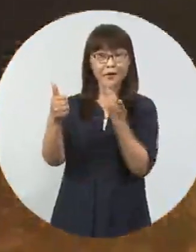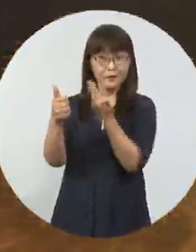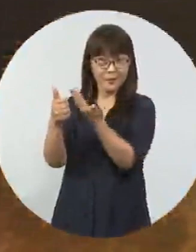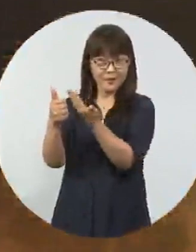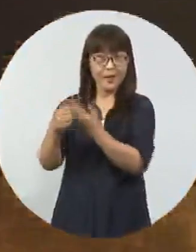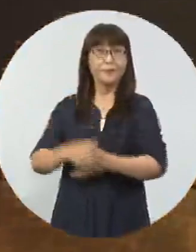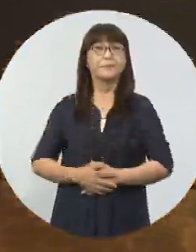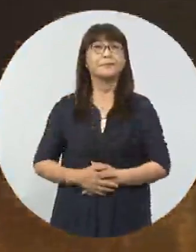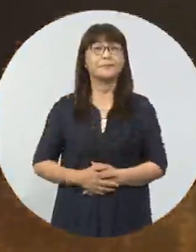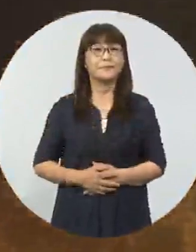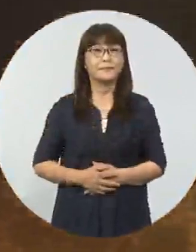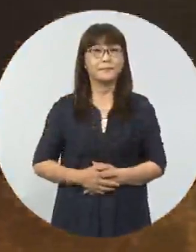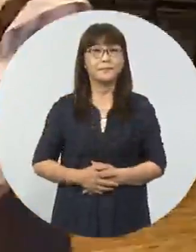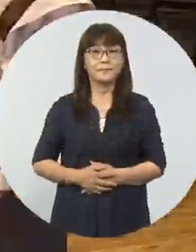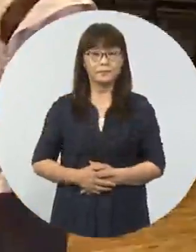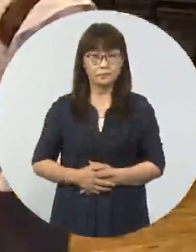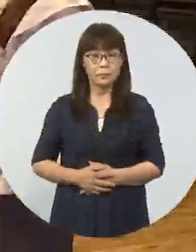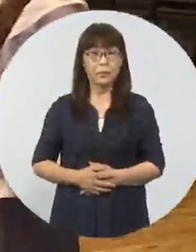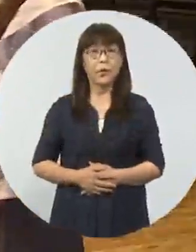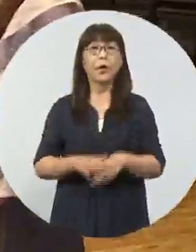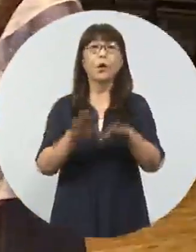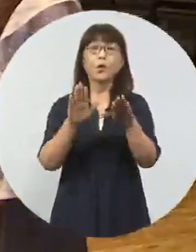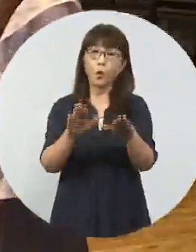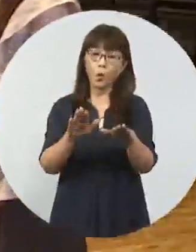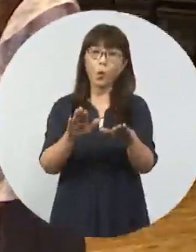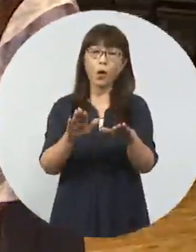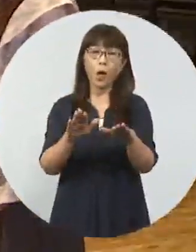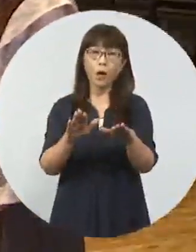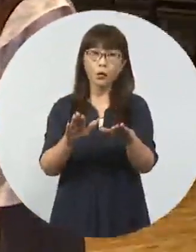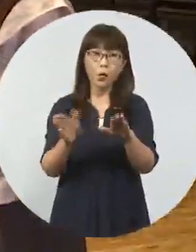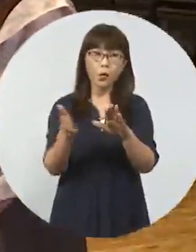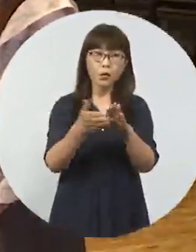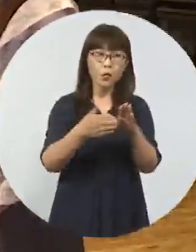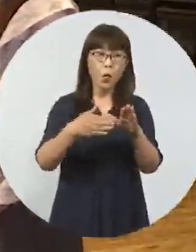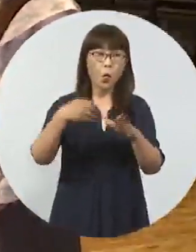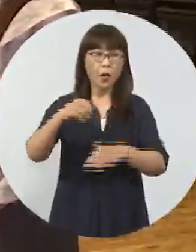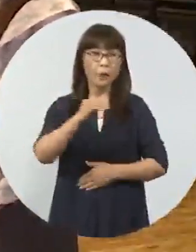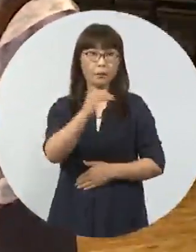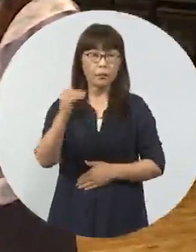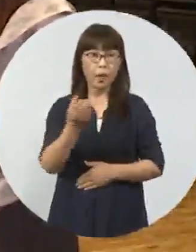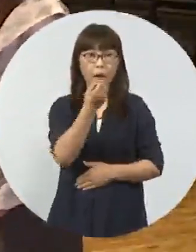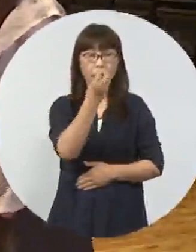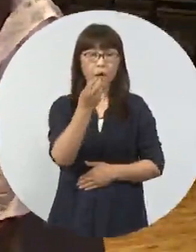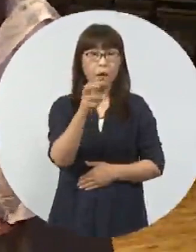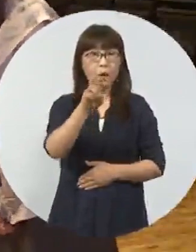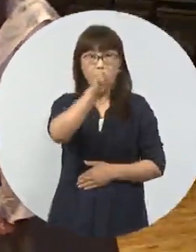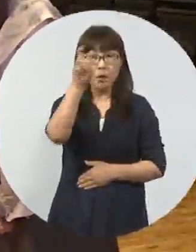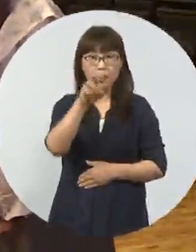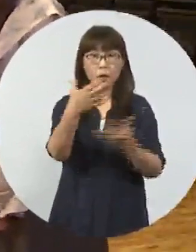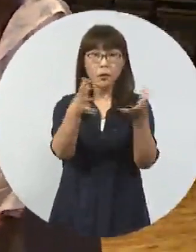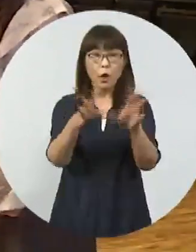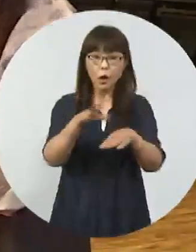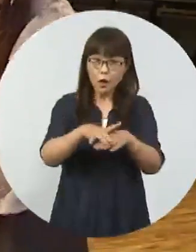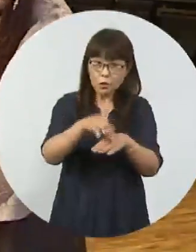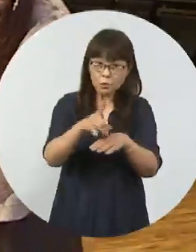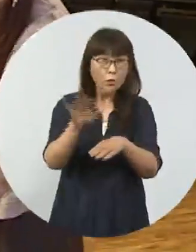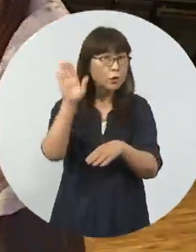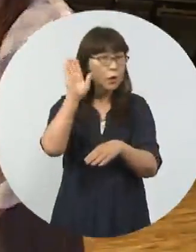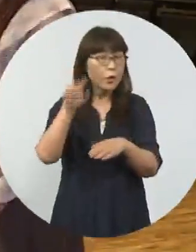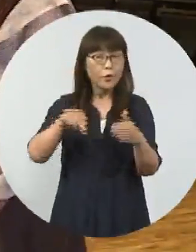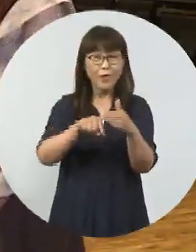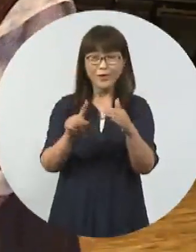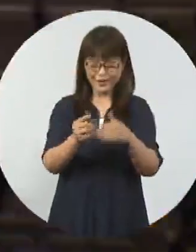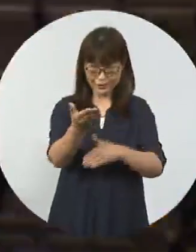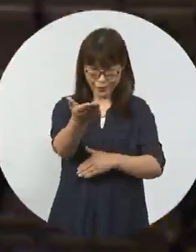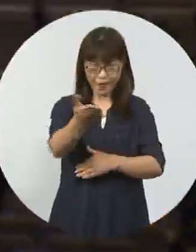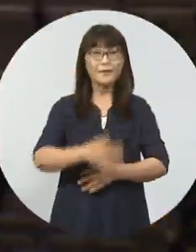ました。まず今回のこの湘南台探検隊というイベント、初のイベントと伺っているんですが、はい、どんなイベントなんですか。そうな